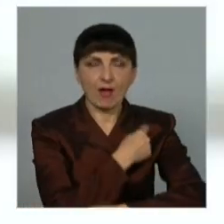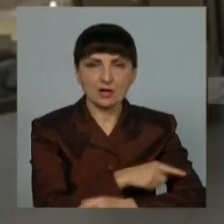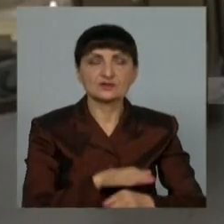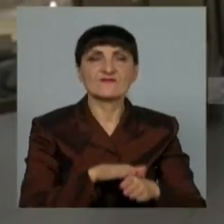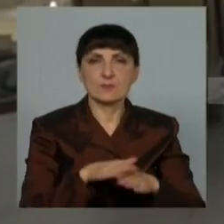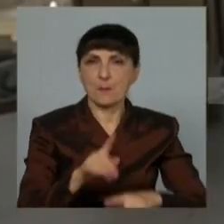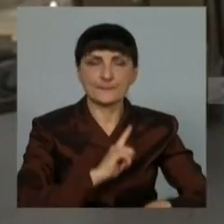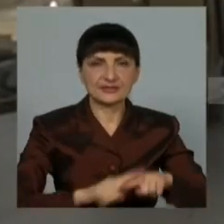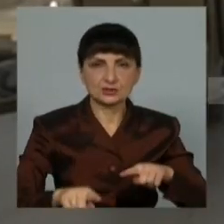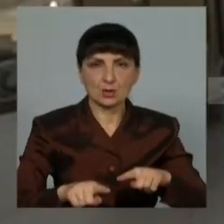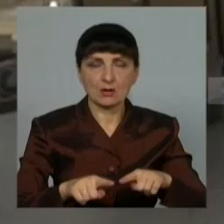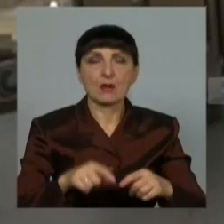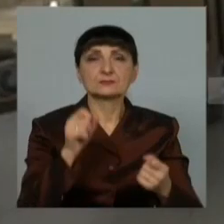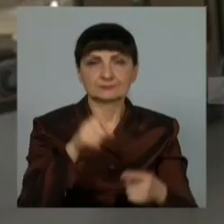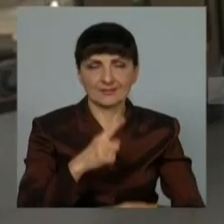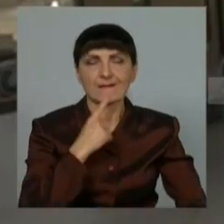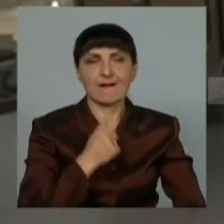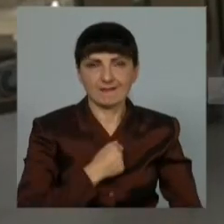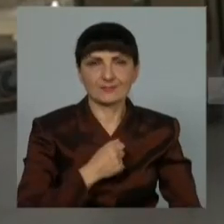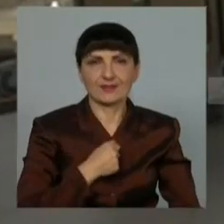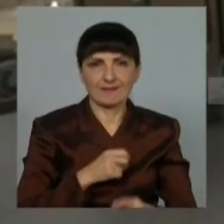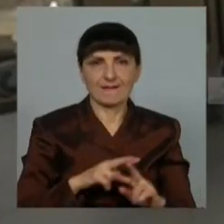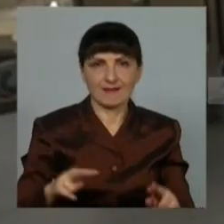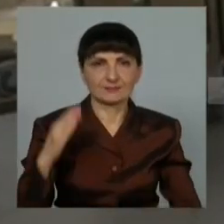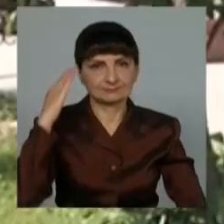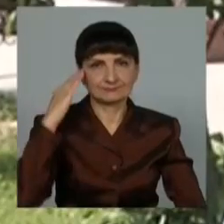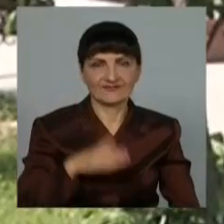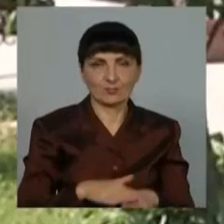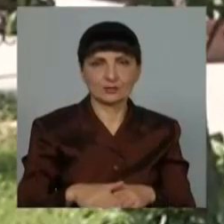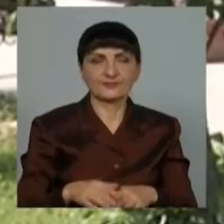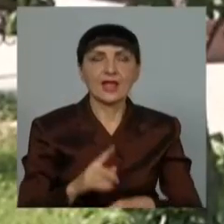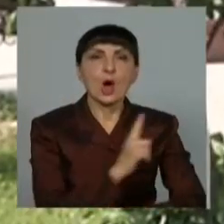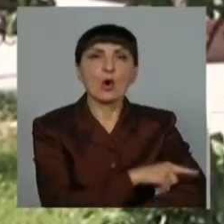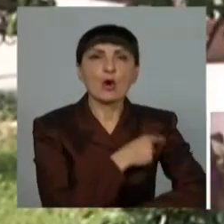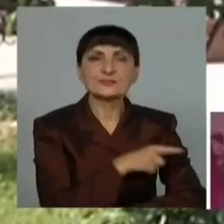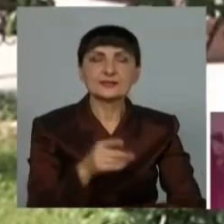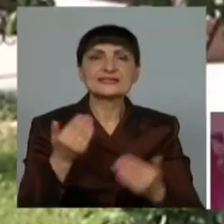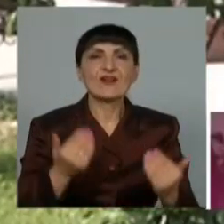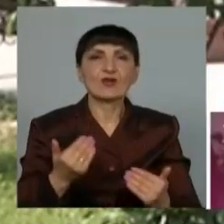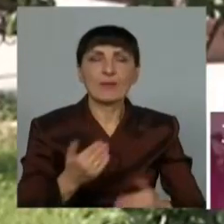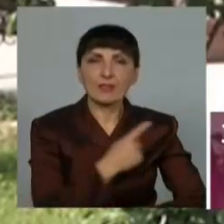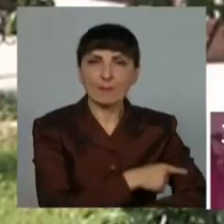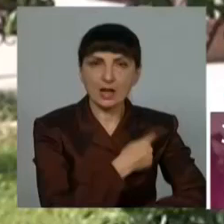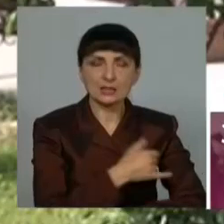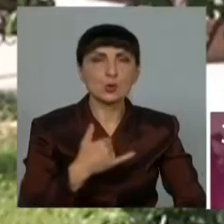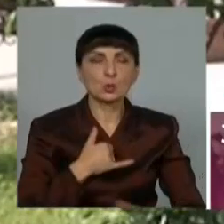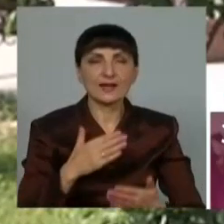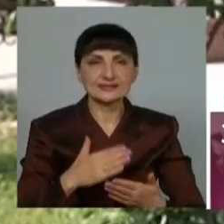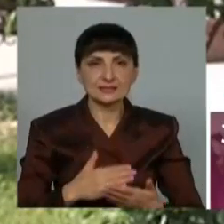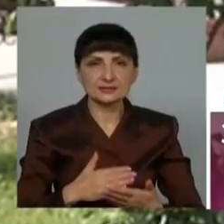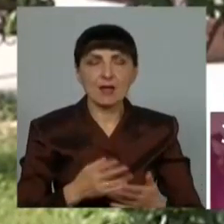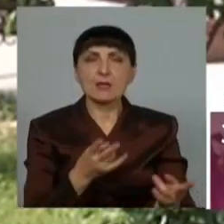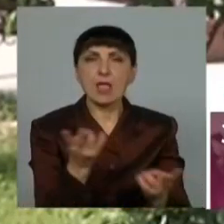задачу быстро, как и подобает армейскому подразделению. Госпиталь является современной клиникой. У нас